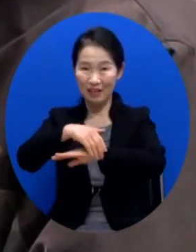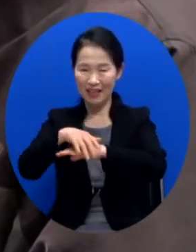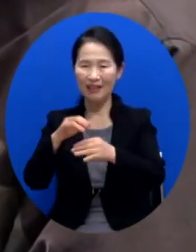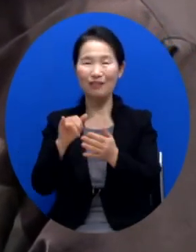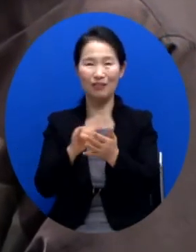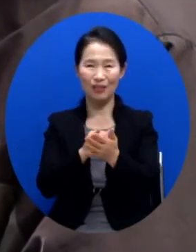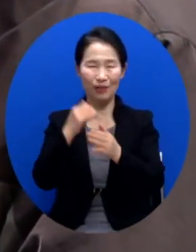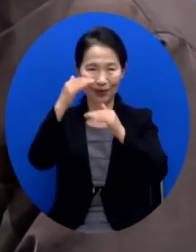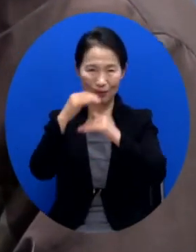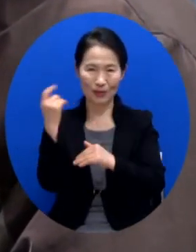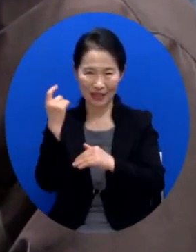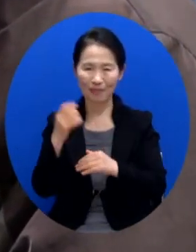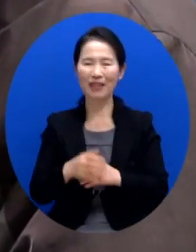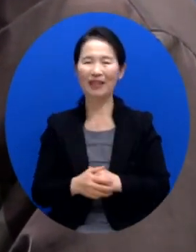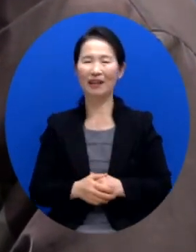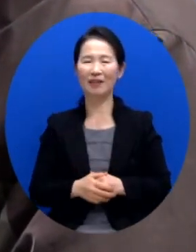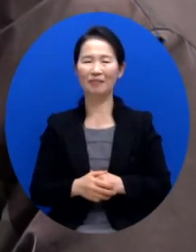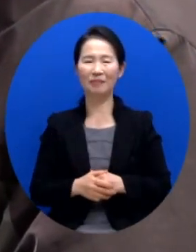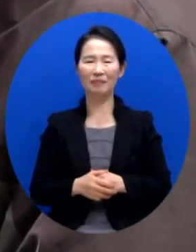실제 쓰며 소 민석 입니다